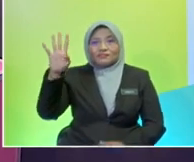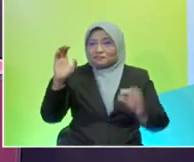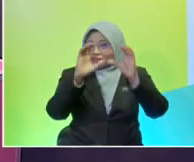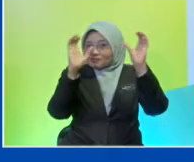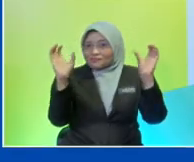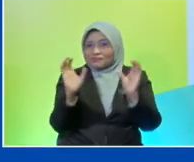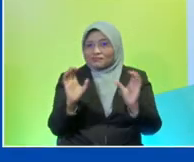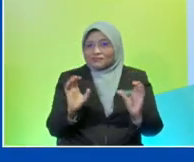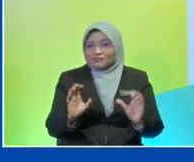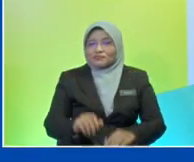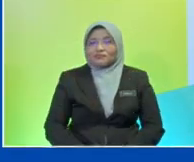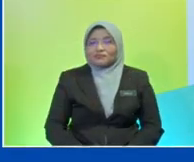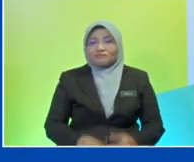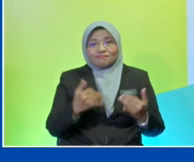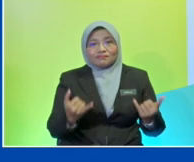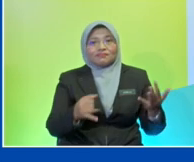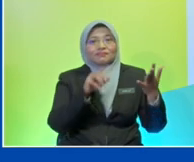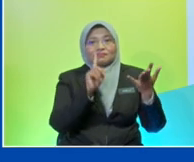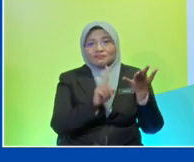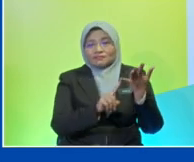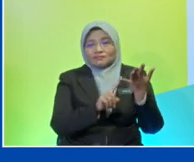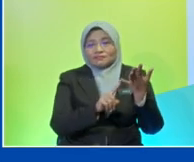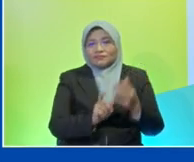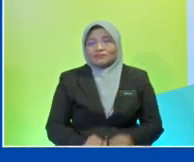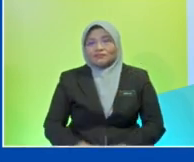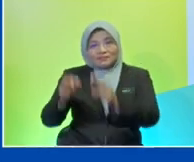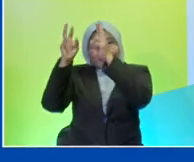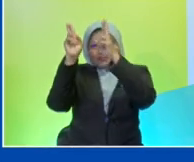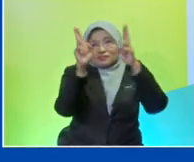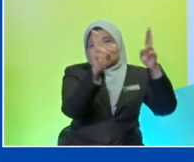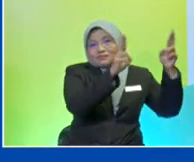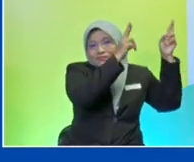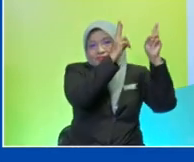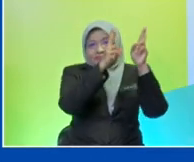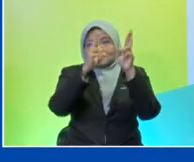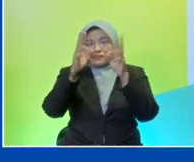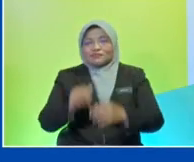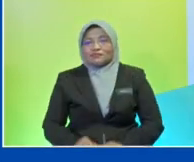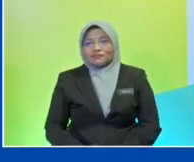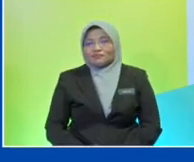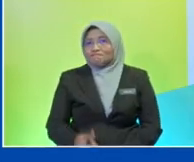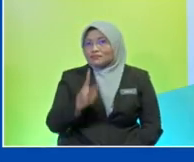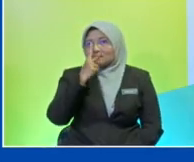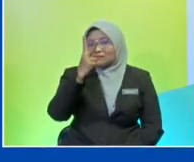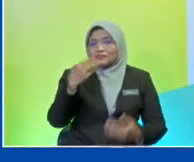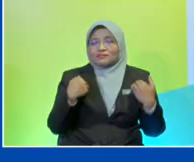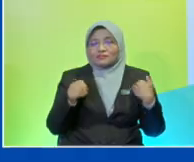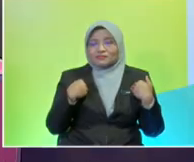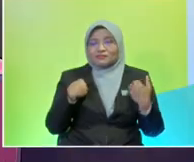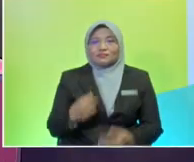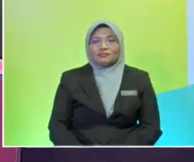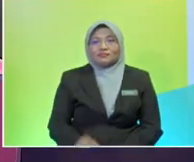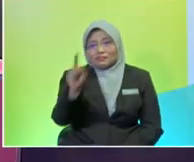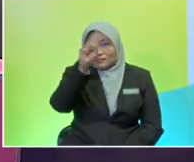kita lihat apa yang berlaku pada Cuaca ribut kita lihat ada pete kelihatan di atas langit tuh dan